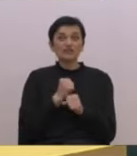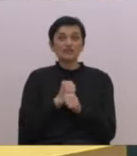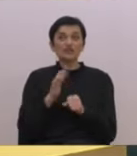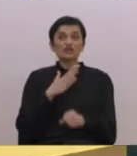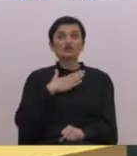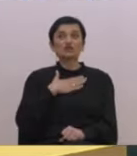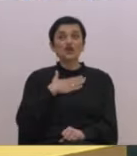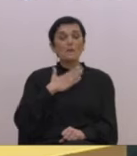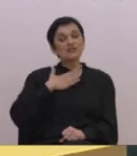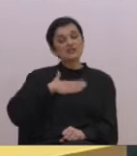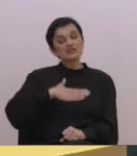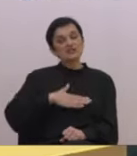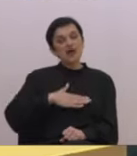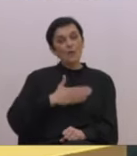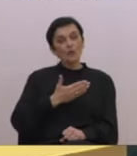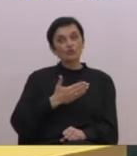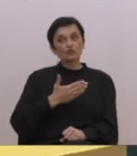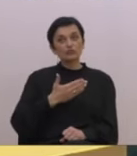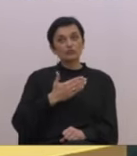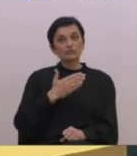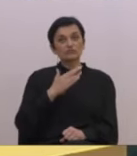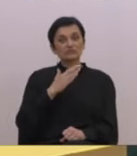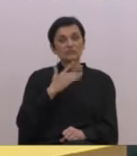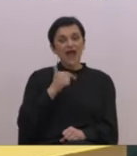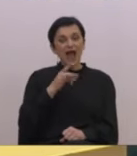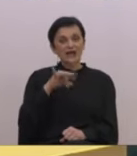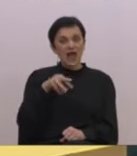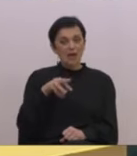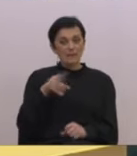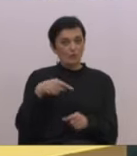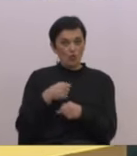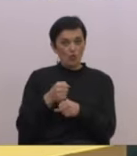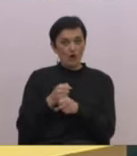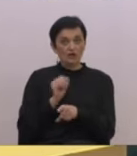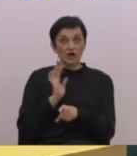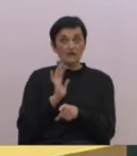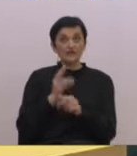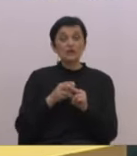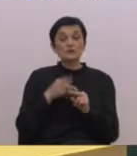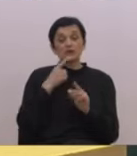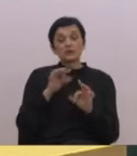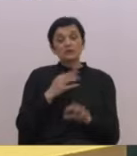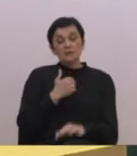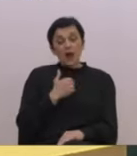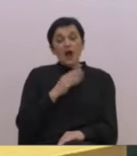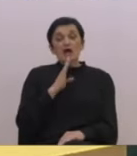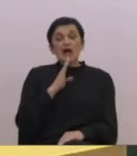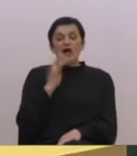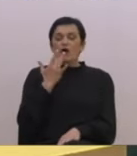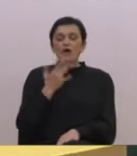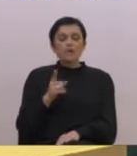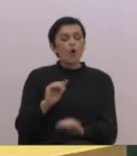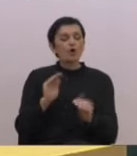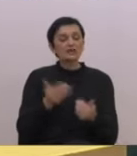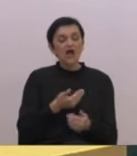ჩემი სიამოვნებისთვის ხარებს. ხო და იმის ხა მინდა რომ ქალებს პოლიტიკა მართლა ნაკლებად